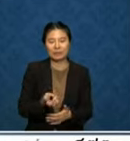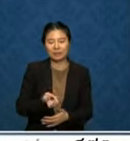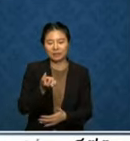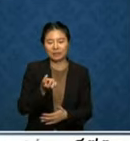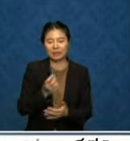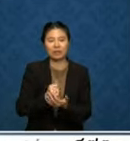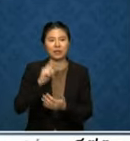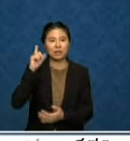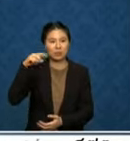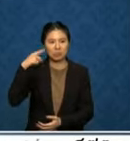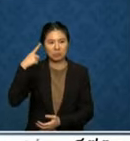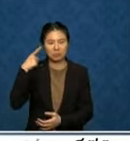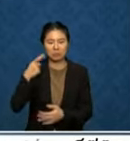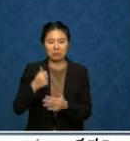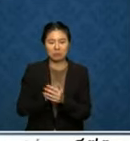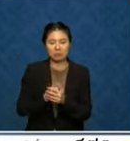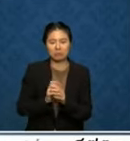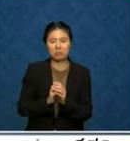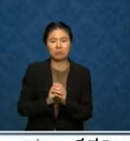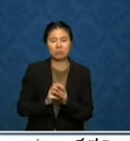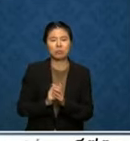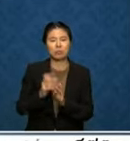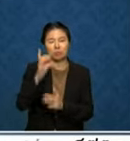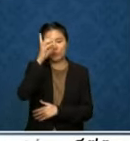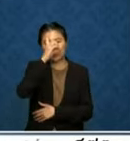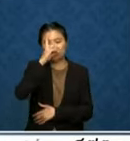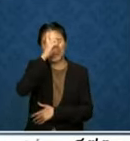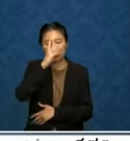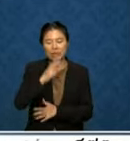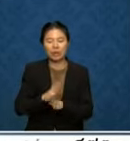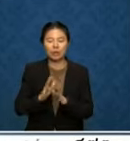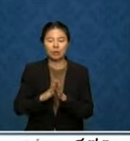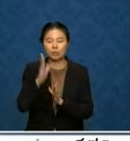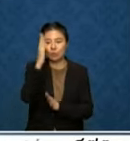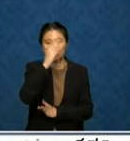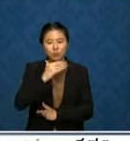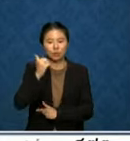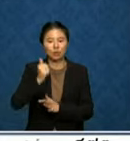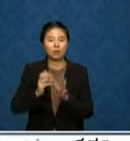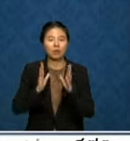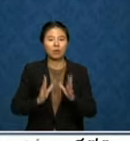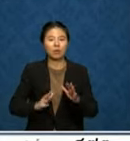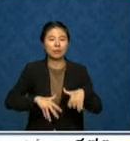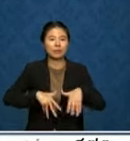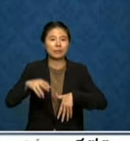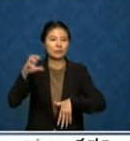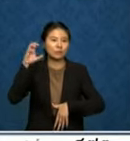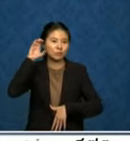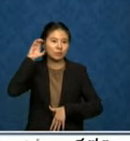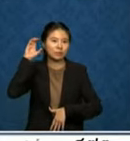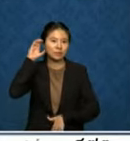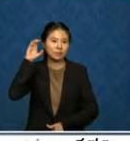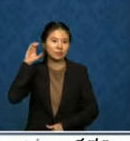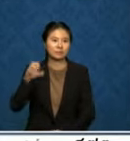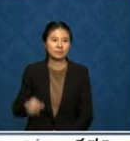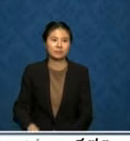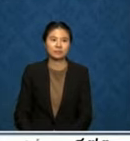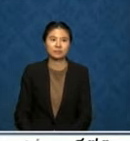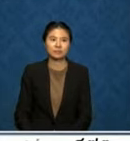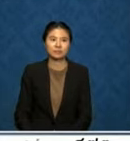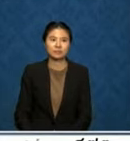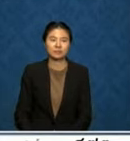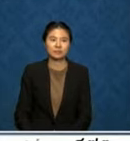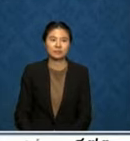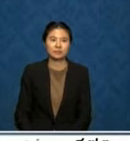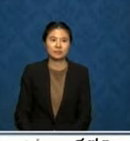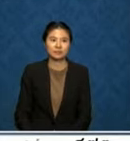มันก็ทำให้ประชาชนเลือกที่จะมาซื้อสินค้าตามที่เขาโฆษณาภาพต่อไป